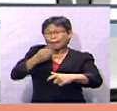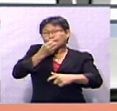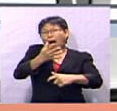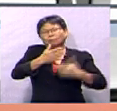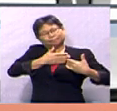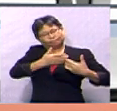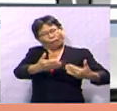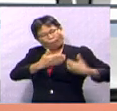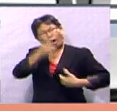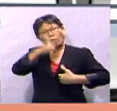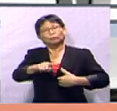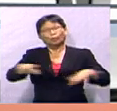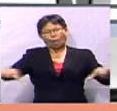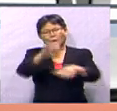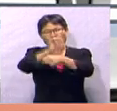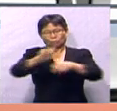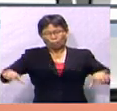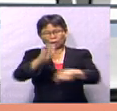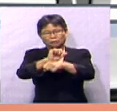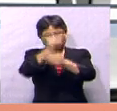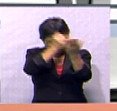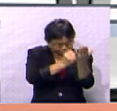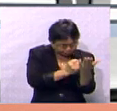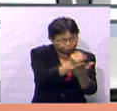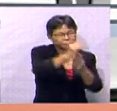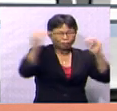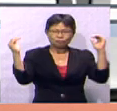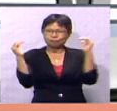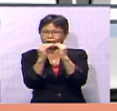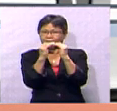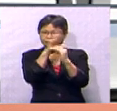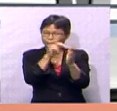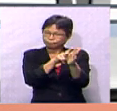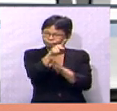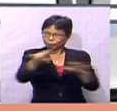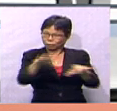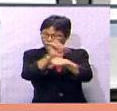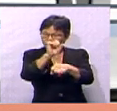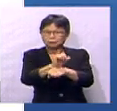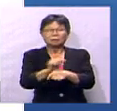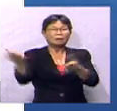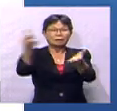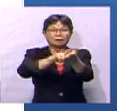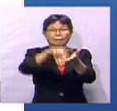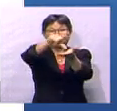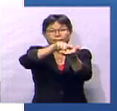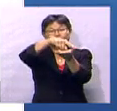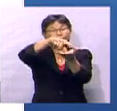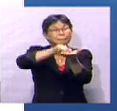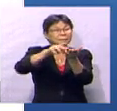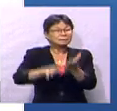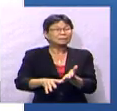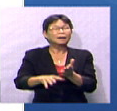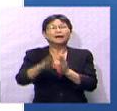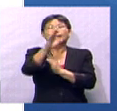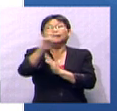menyuarakan komitmen untuk menjalankan tugas secara telus, adil dan profesional. Kenyataan media itu ditandatangani bersama